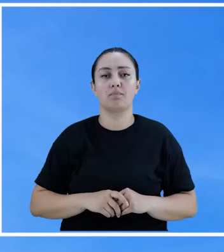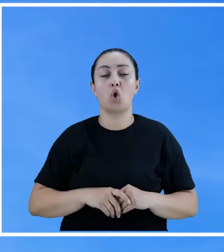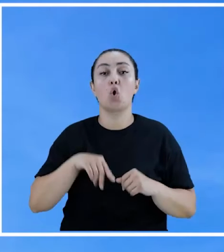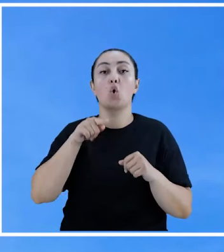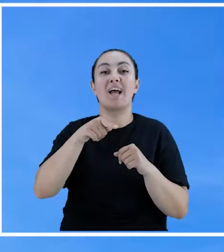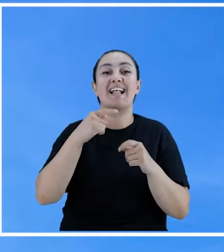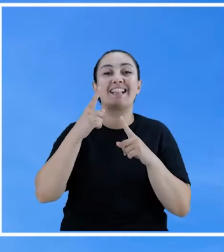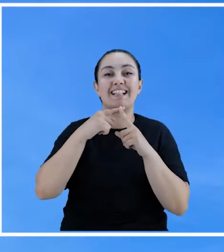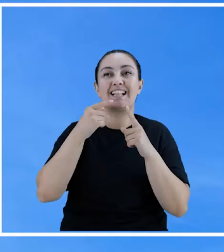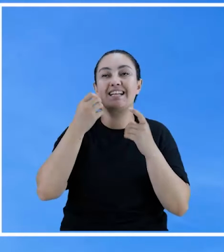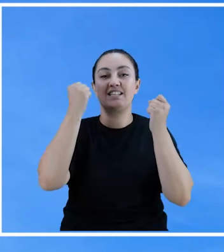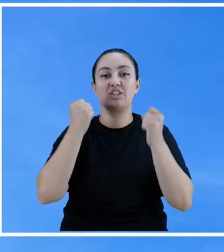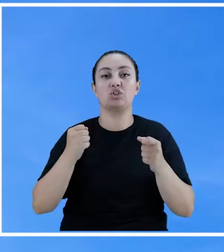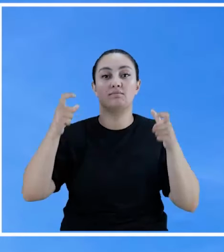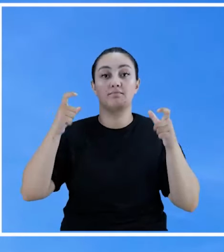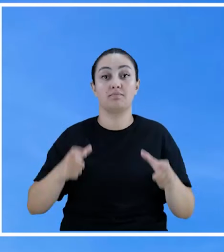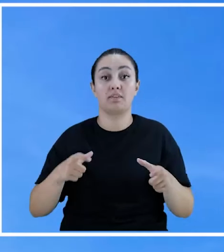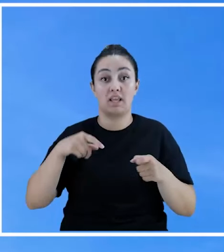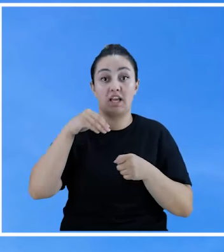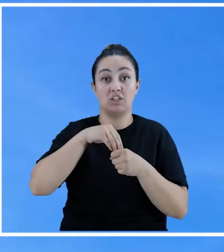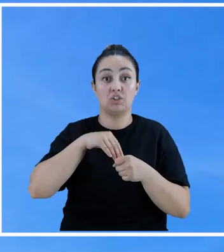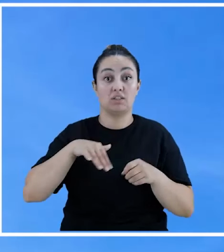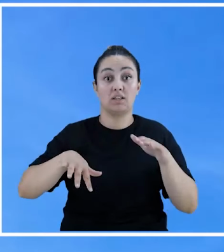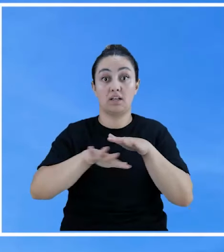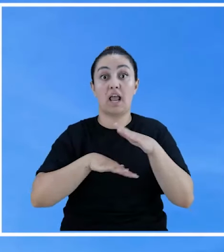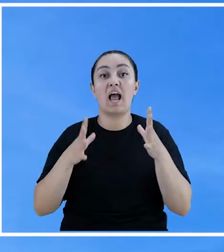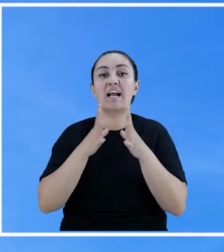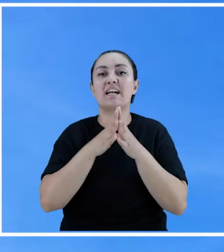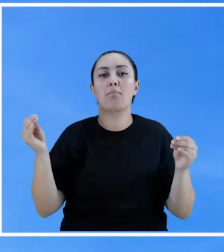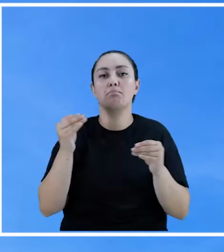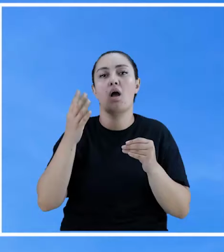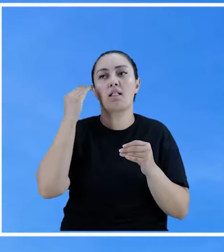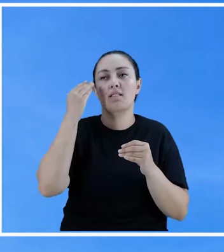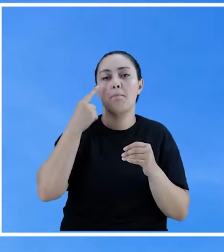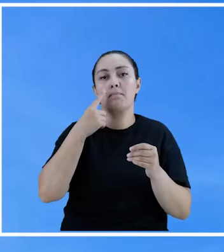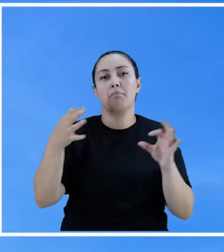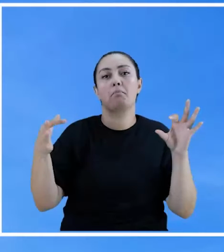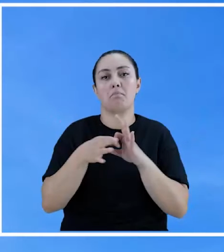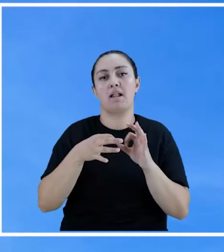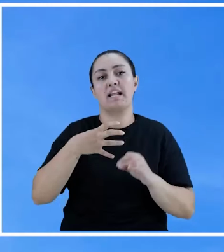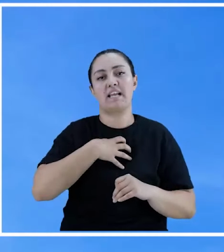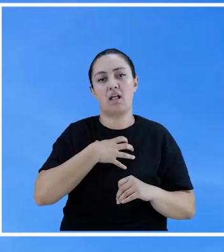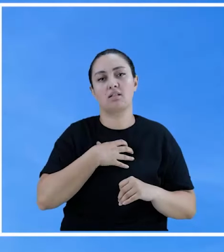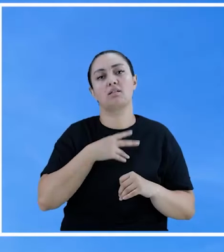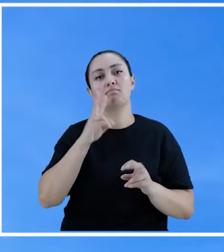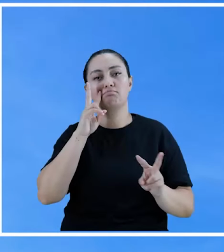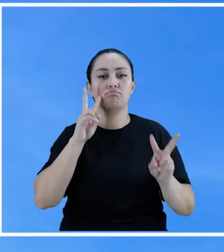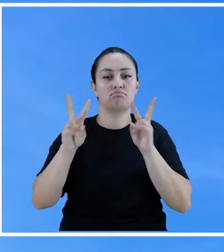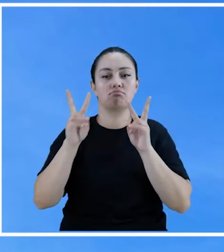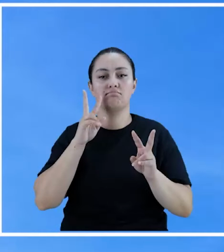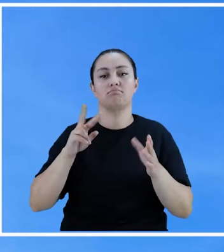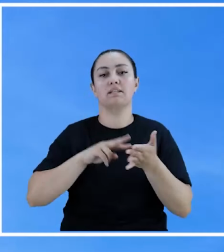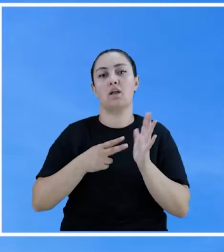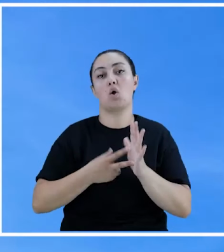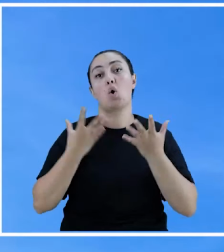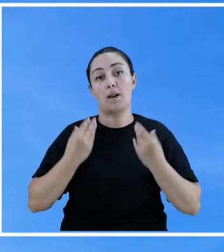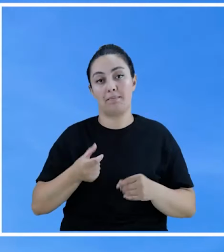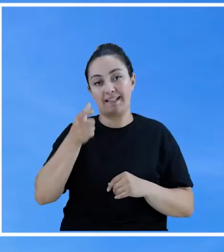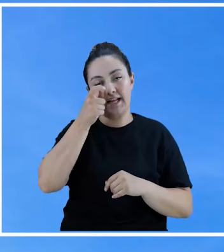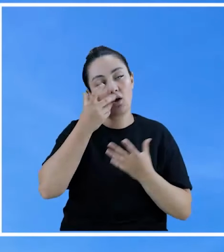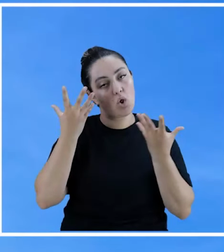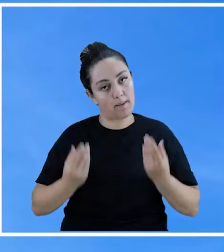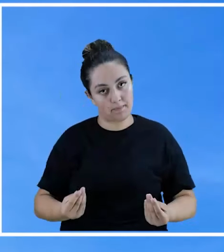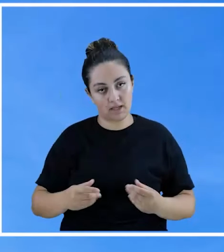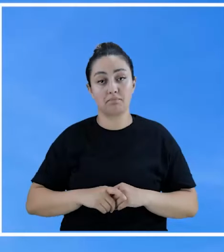durumda taşıyıcılar mukavemetini yani taşıma kapasitesini kaybedeceği için dinamik yükler altında kendilerini tutamayabilirler. Buna